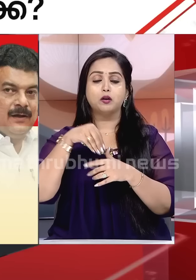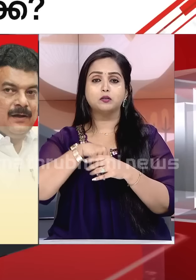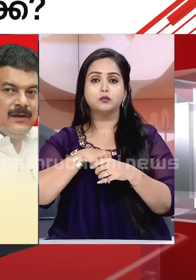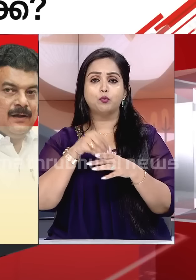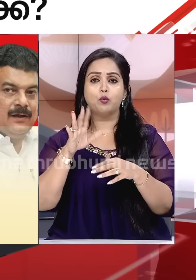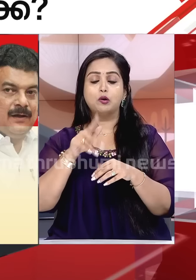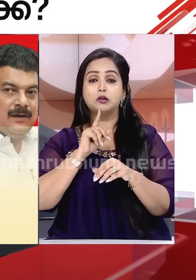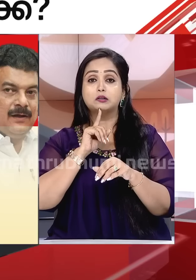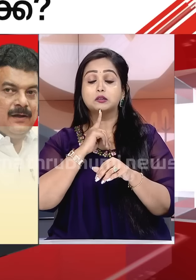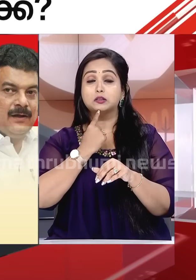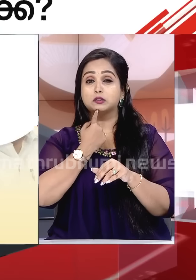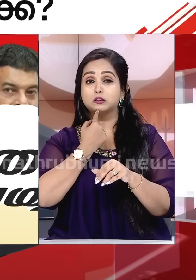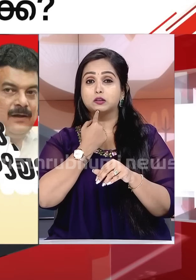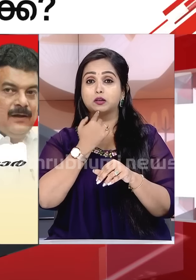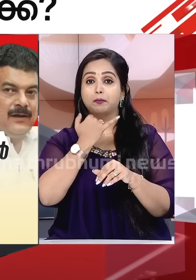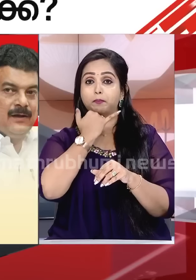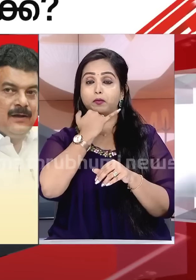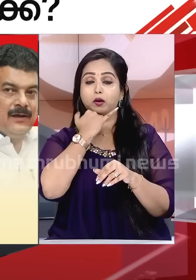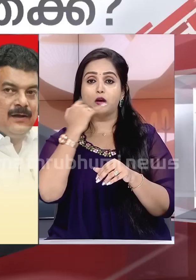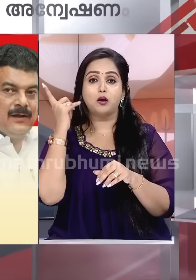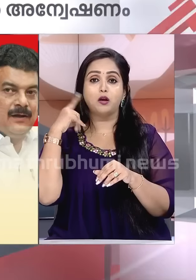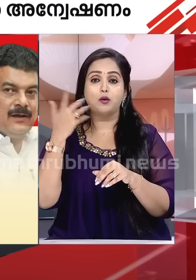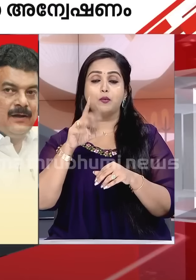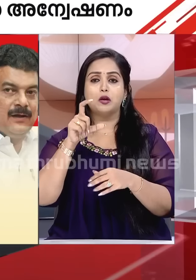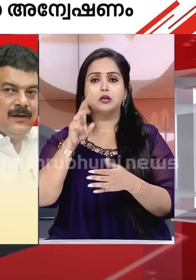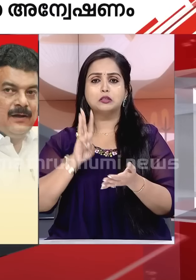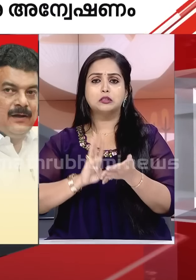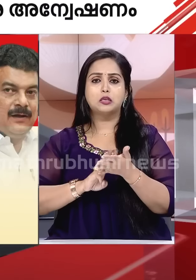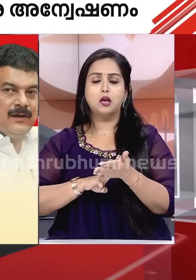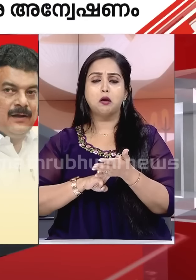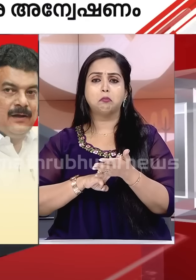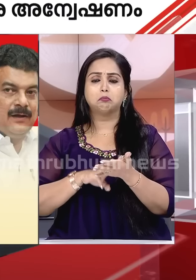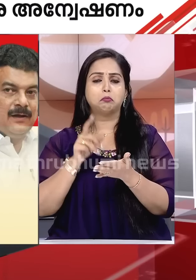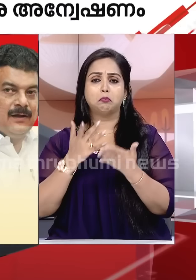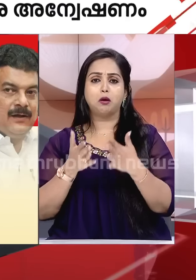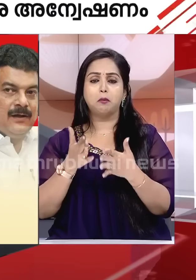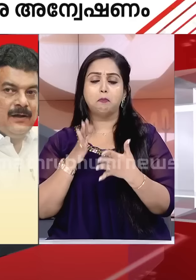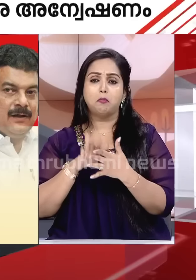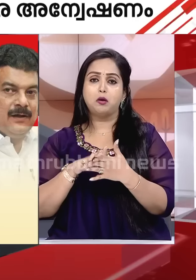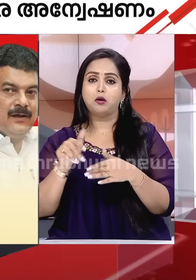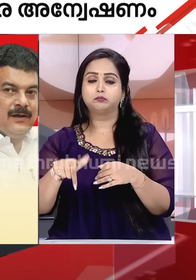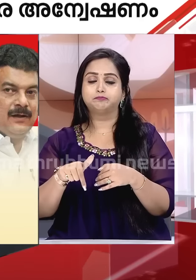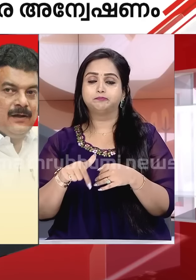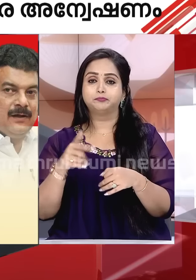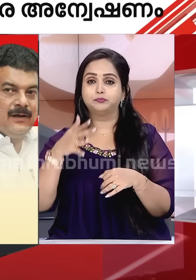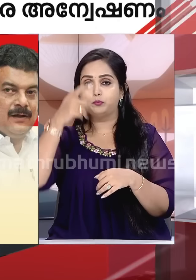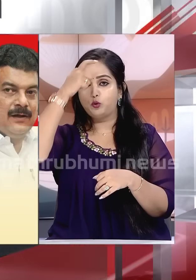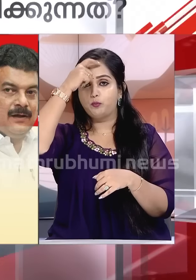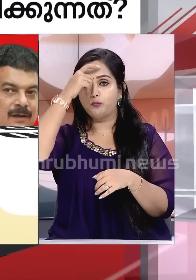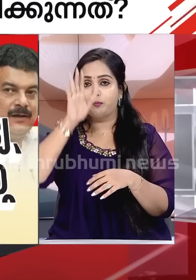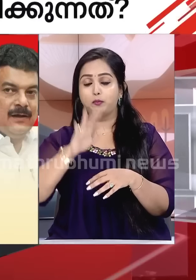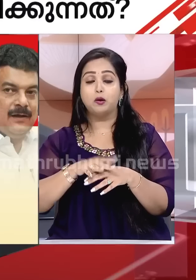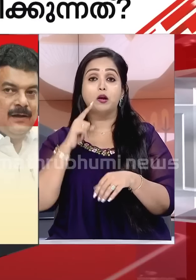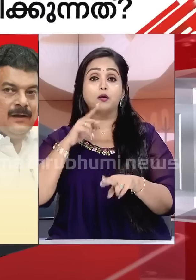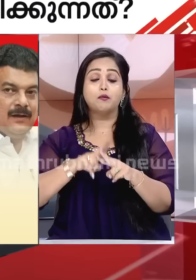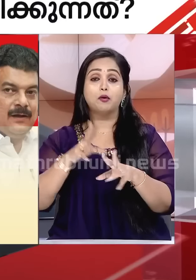വളരെ സീരിയസ് ആയ ആരോപണമാണ്. അങ്ങനെ ഒരു ആരോപണം വന്നാൽ മുഖ്യമന്ത്രിക്ക് പിടിച്ചു നിൽക്കാൻ ഒക്കില്ല, കേസെടുത്തല്ലേ പറ്റുള്ളൂ. അപ്പോൾ അതിന് ആ മിസ്സായ ആൾക്കാർക്ക്